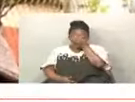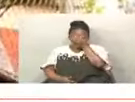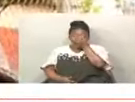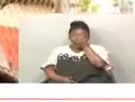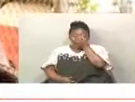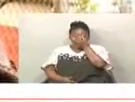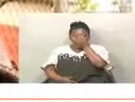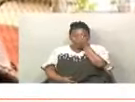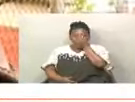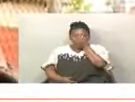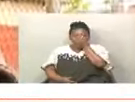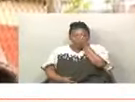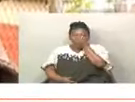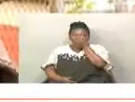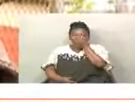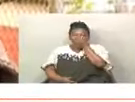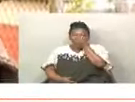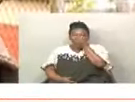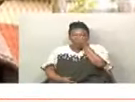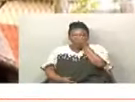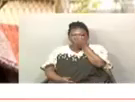makya nti